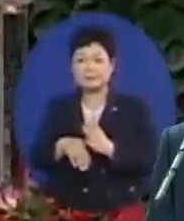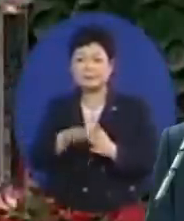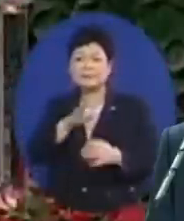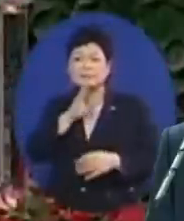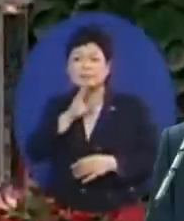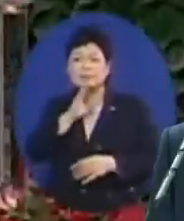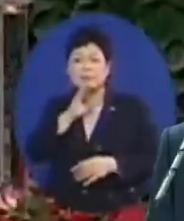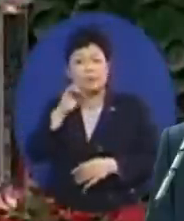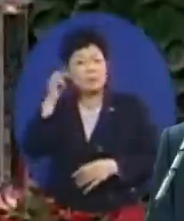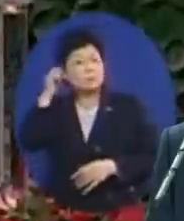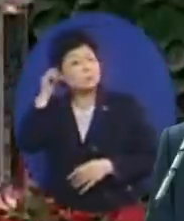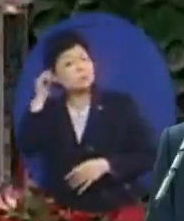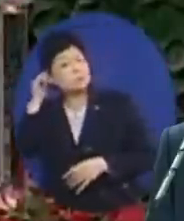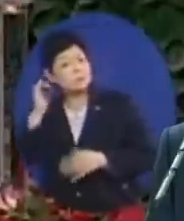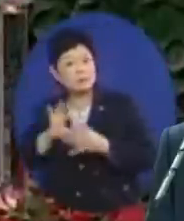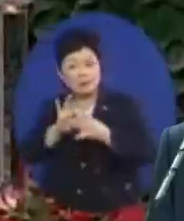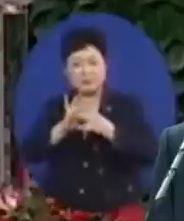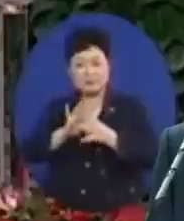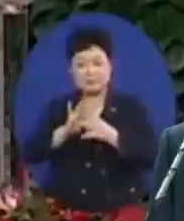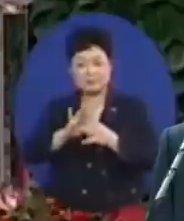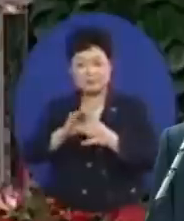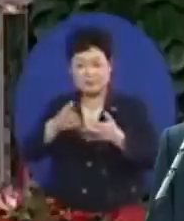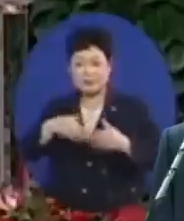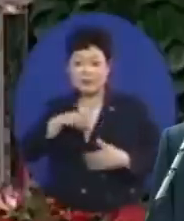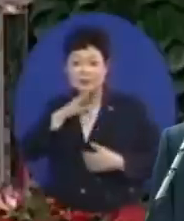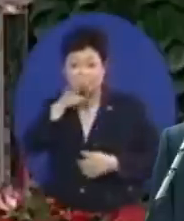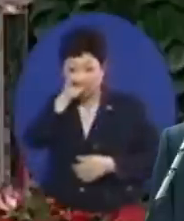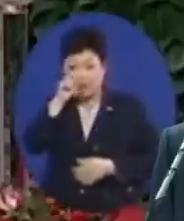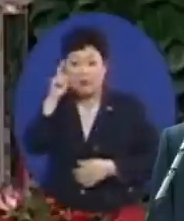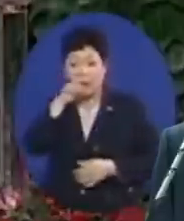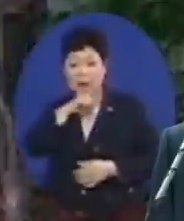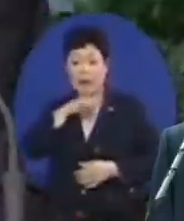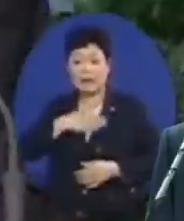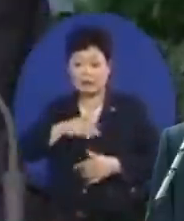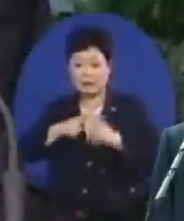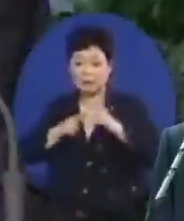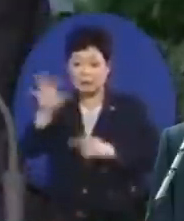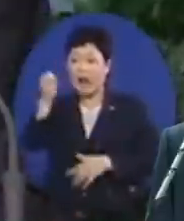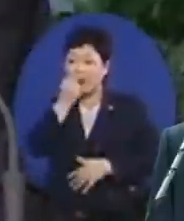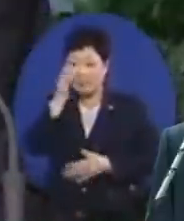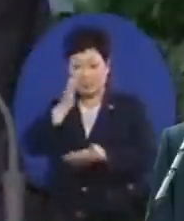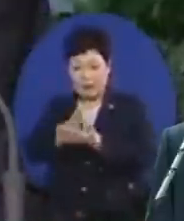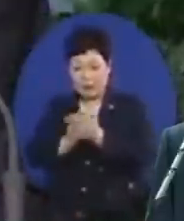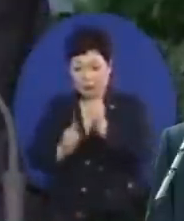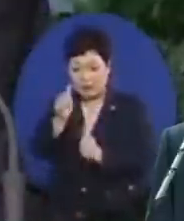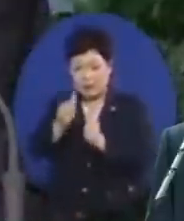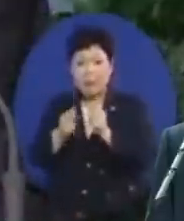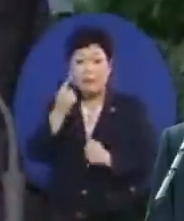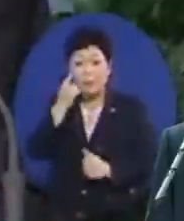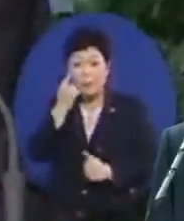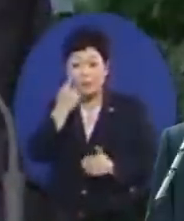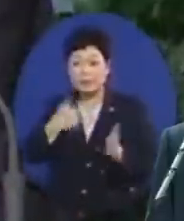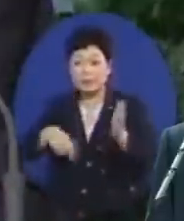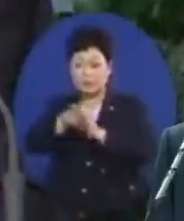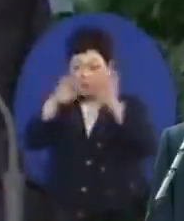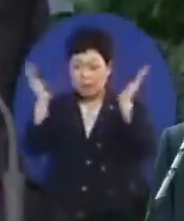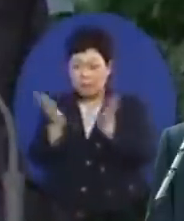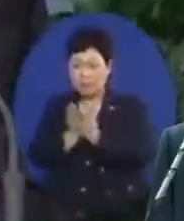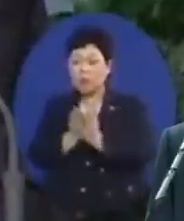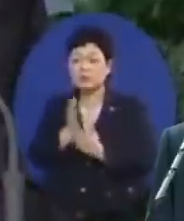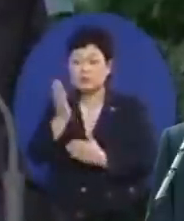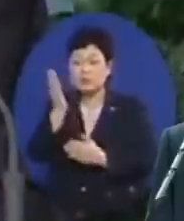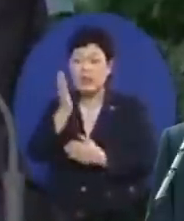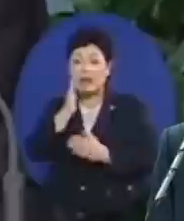솔깃한 것으로 관심을 끊었습니다. 너 정말 선악과를 따먹지 말라고 하더라. 하나님이 시험해 보시기 위해서 모든 실과는 다